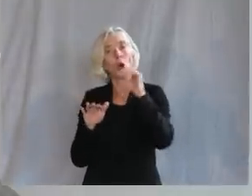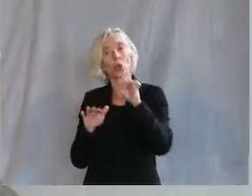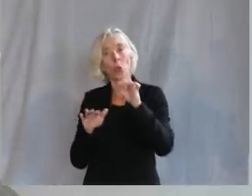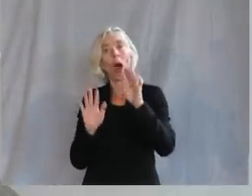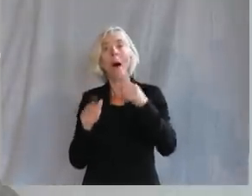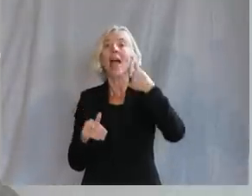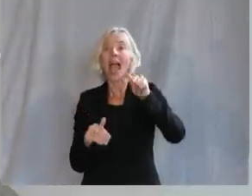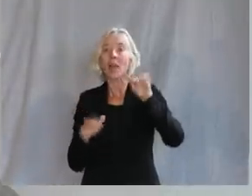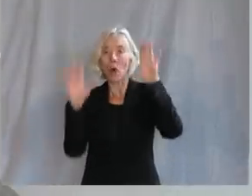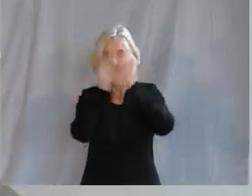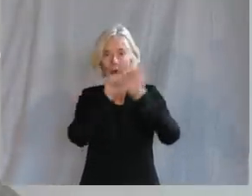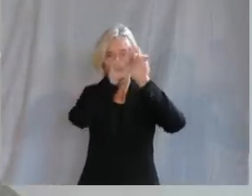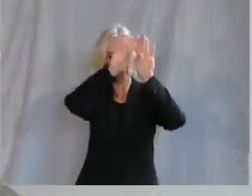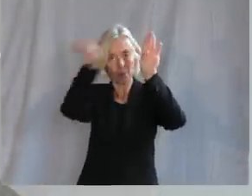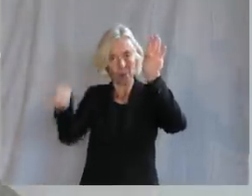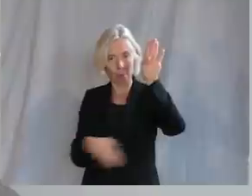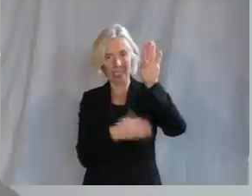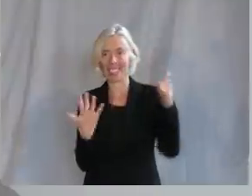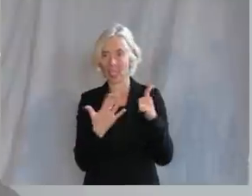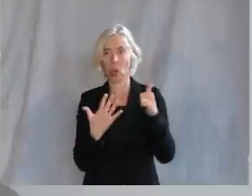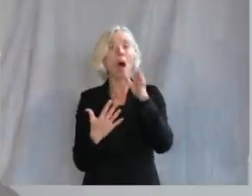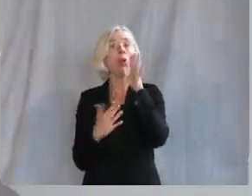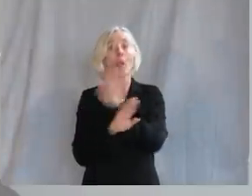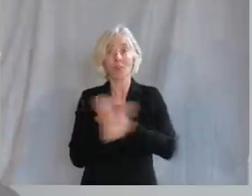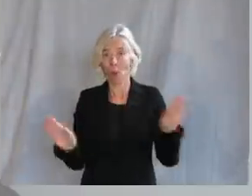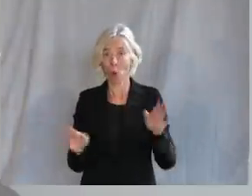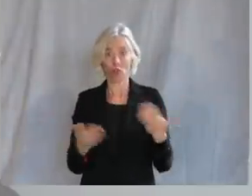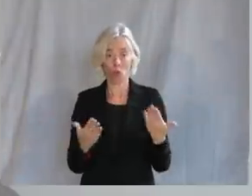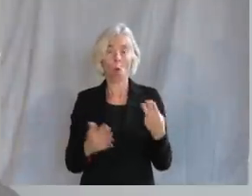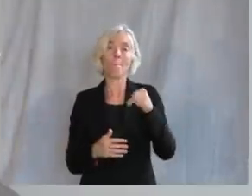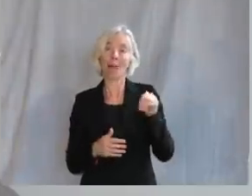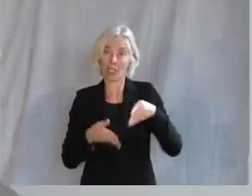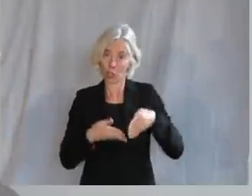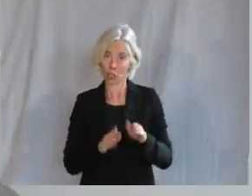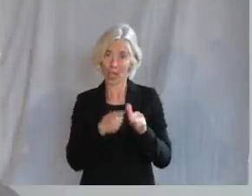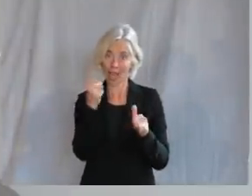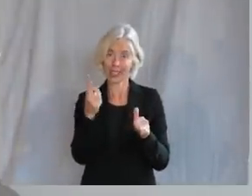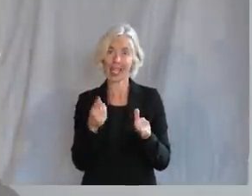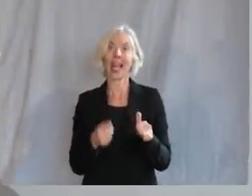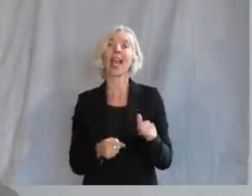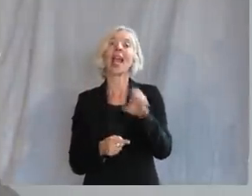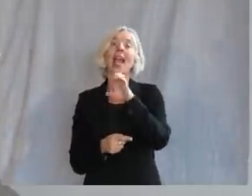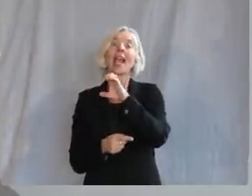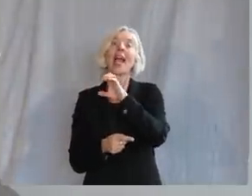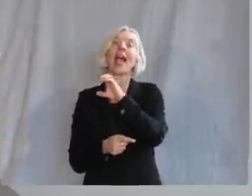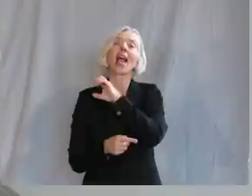verbieten: Maximilianstraße, Rathausplatz, Elias-Holl-Platz,